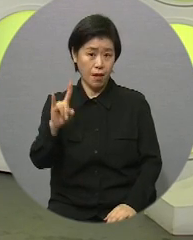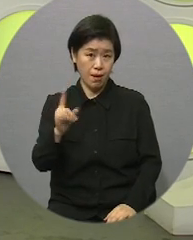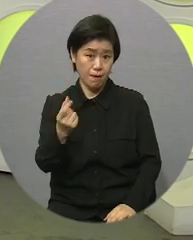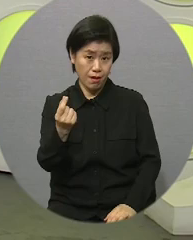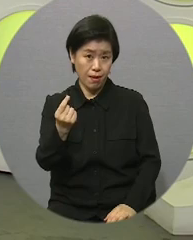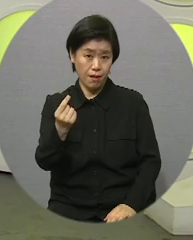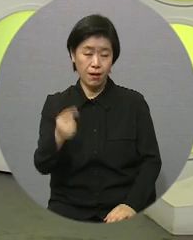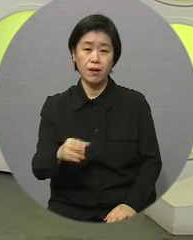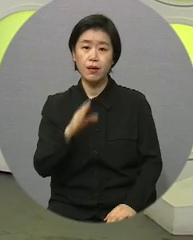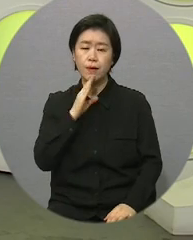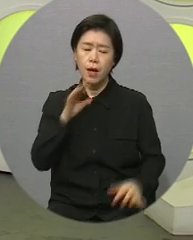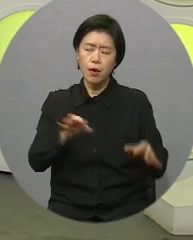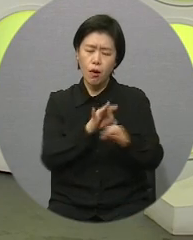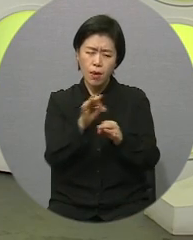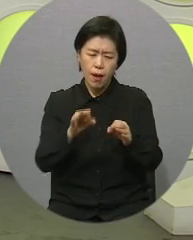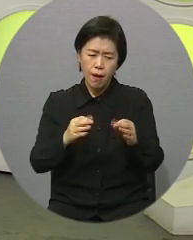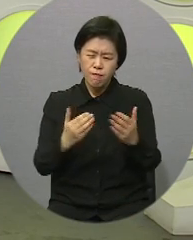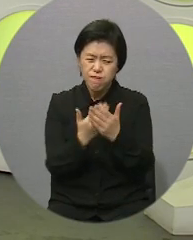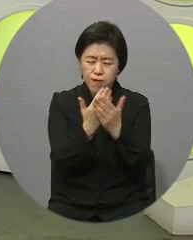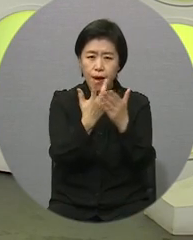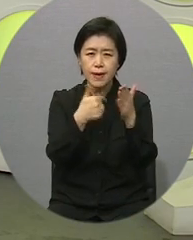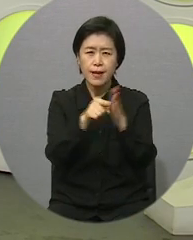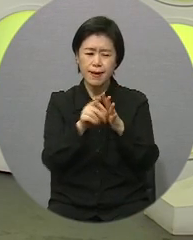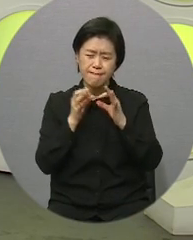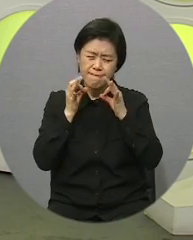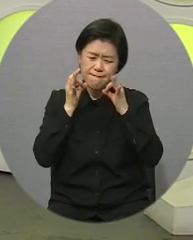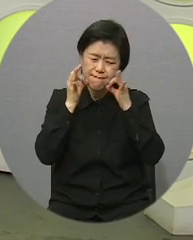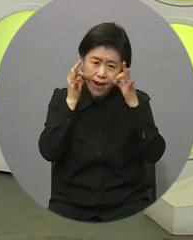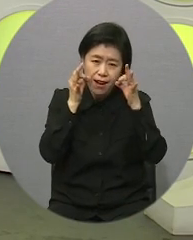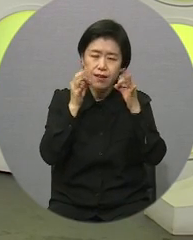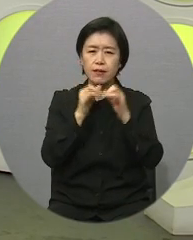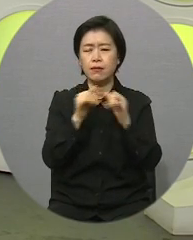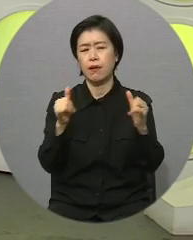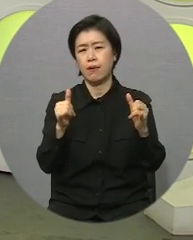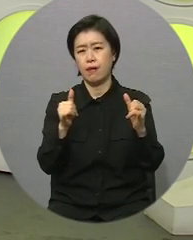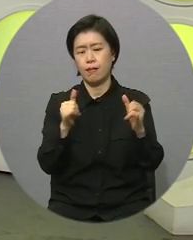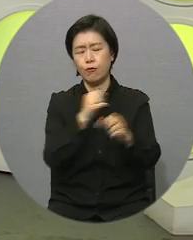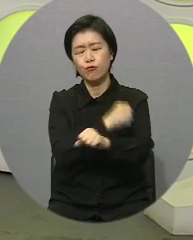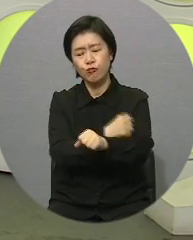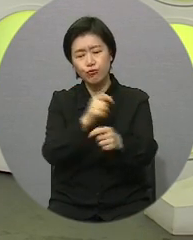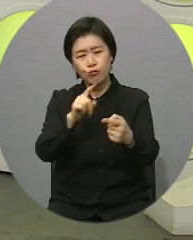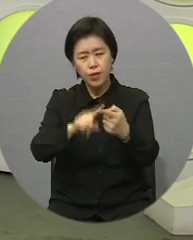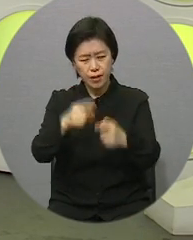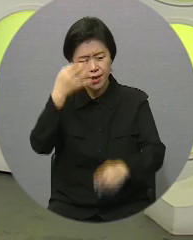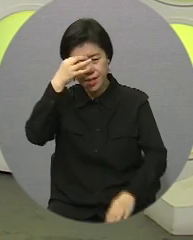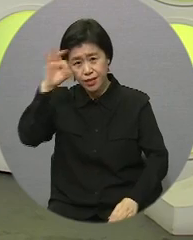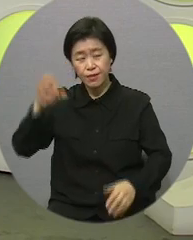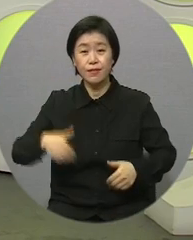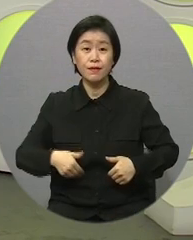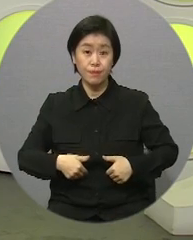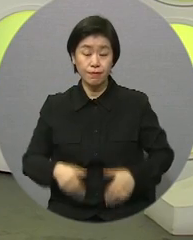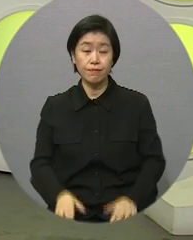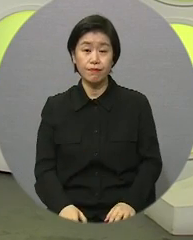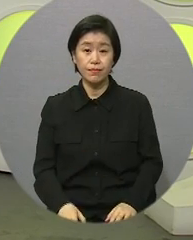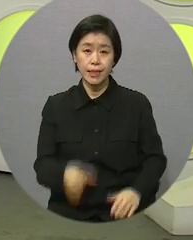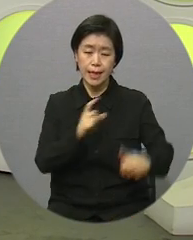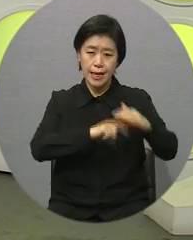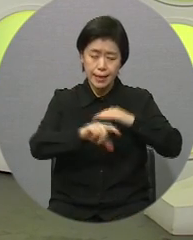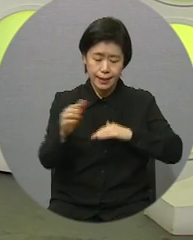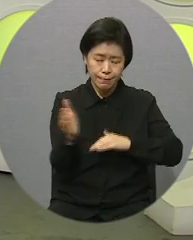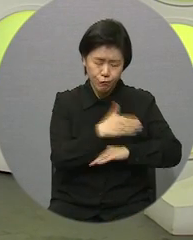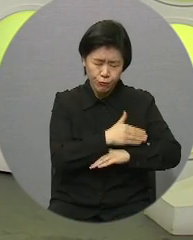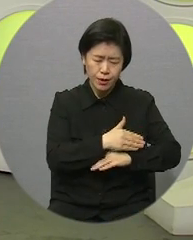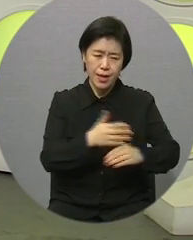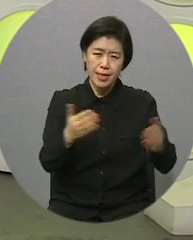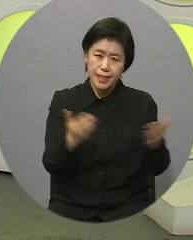존경받을 만한 세대입니다네 가장 어려움이 많았고네 그다음에 아침부터 일하고